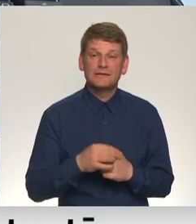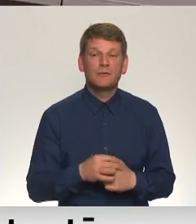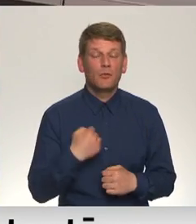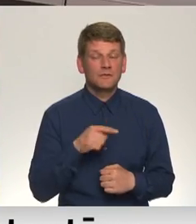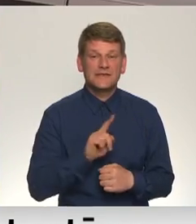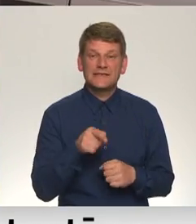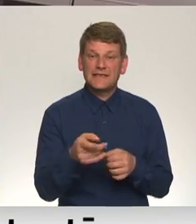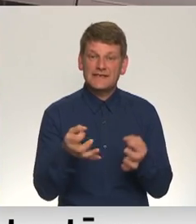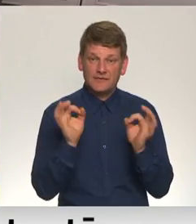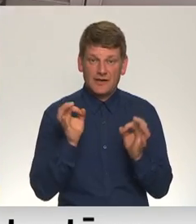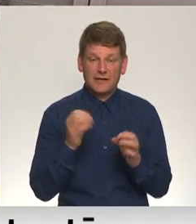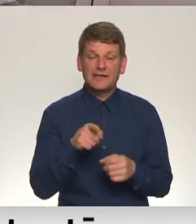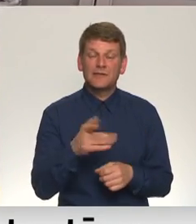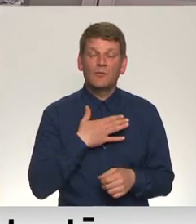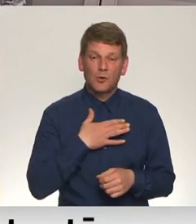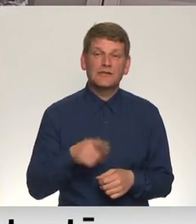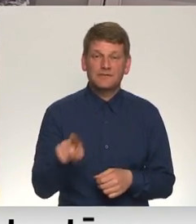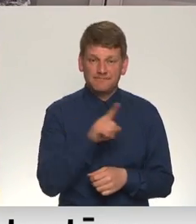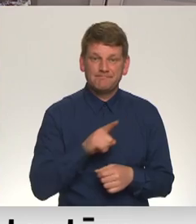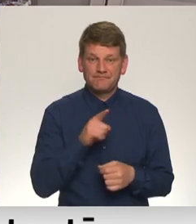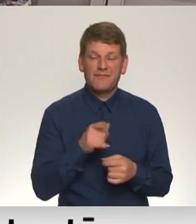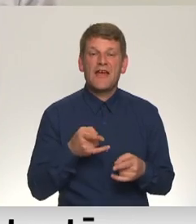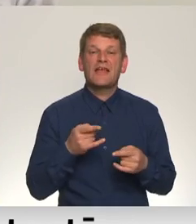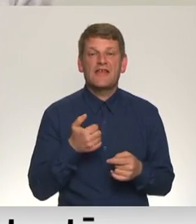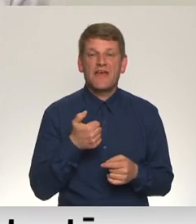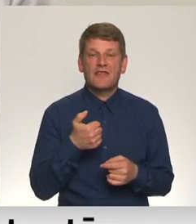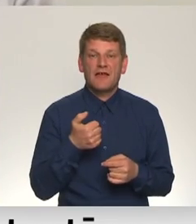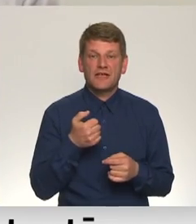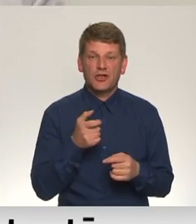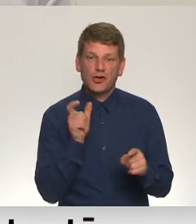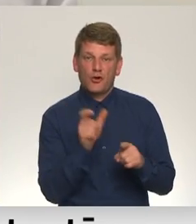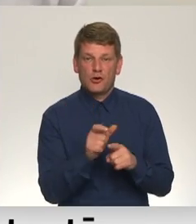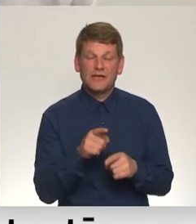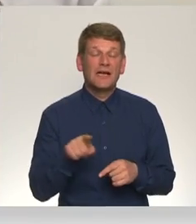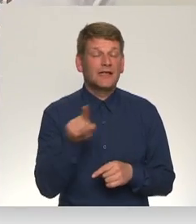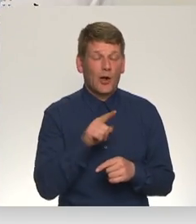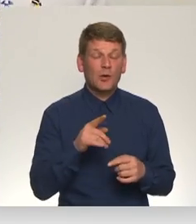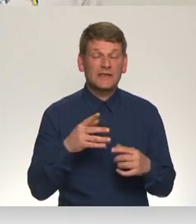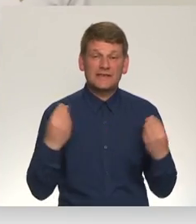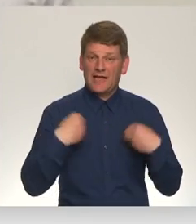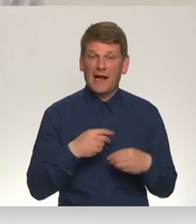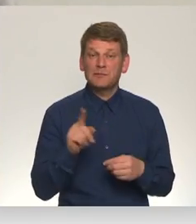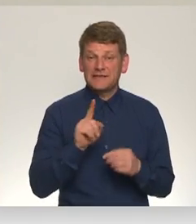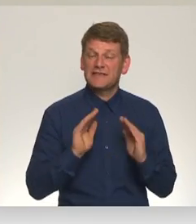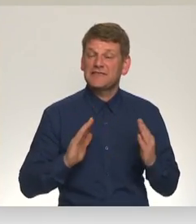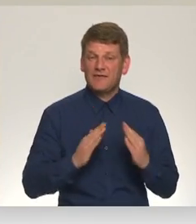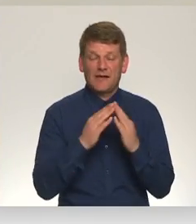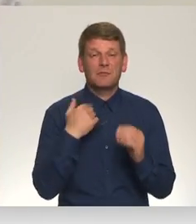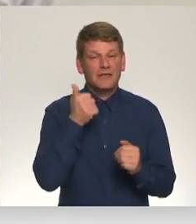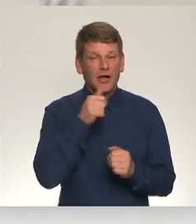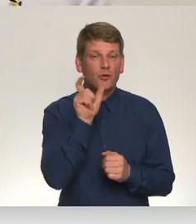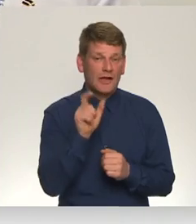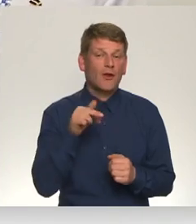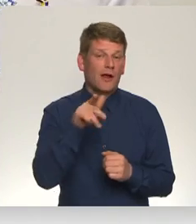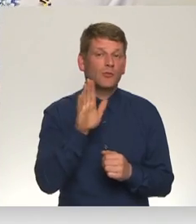Mums tas ir svarīgi, tas ir mūsu tautas ģenētiskais kods. Tautas tērps mums ir svēts. Mēs ejam arī uz baznīcu katru nedēļu.